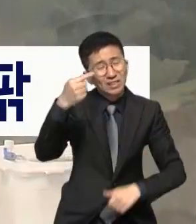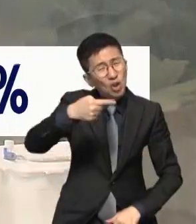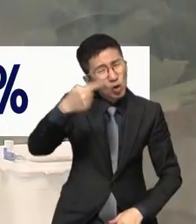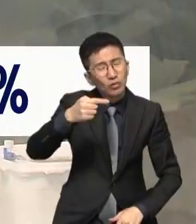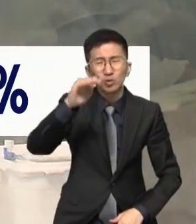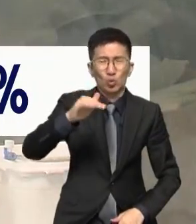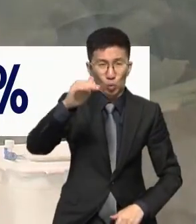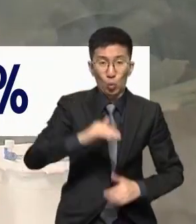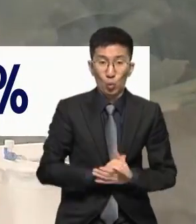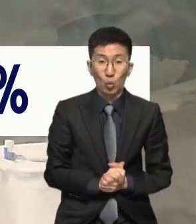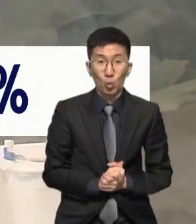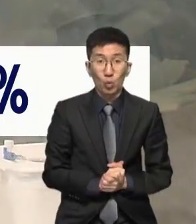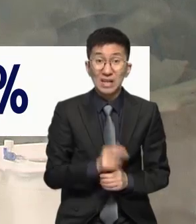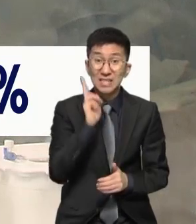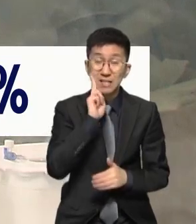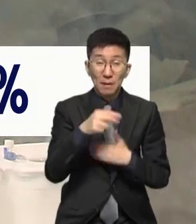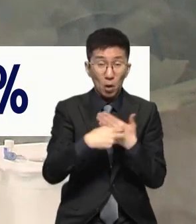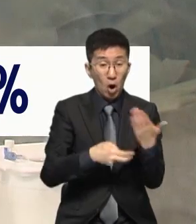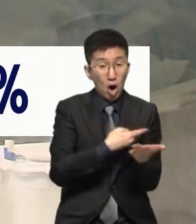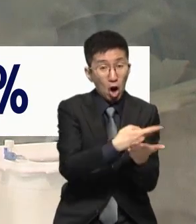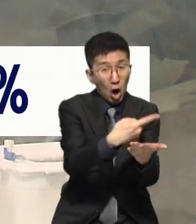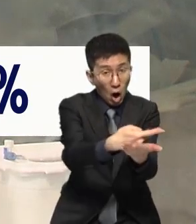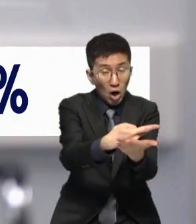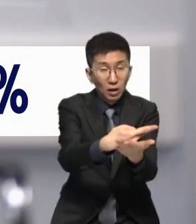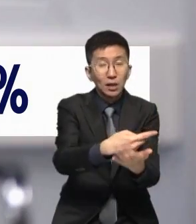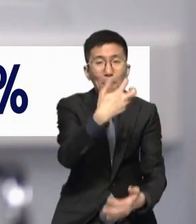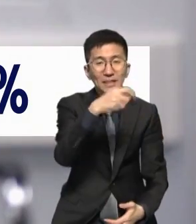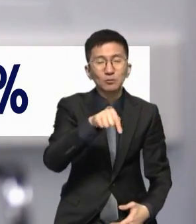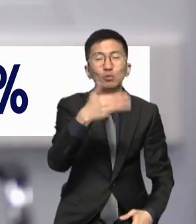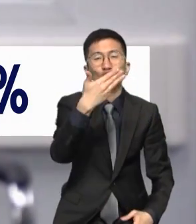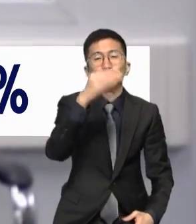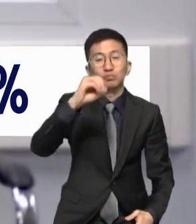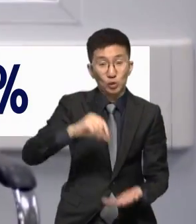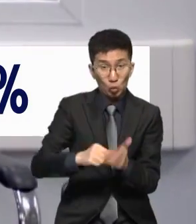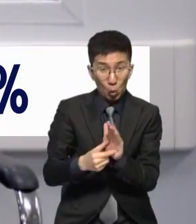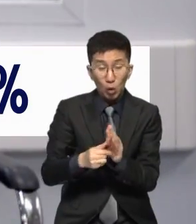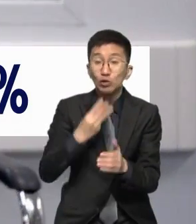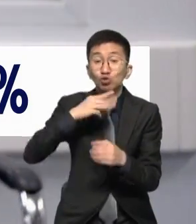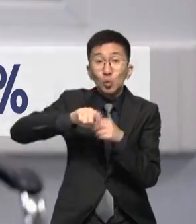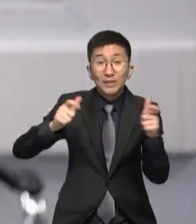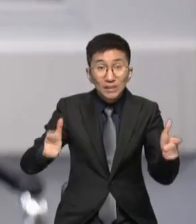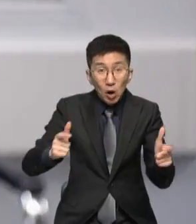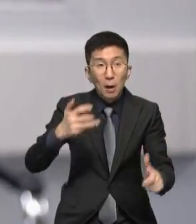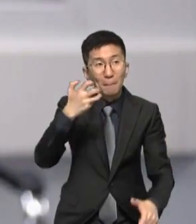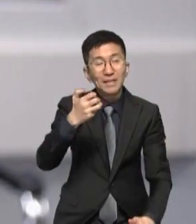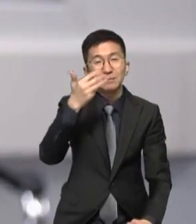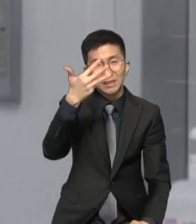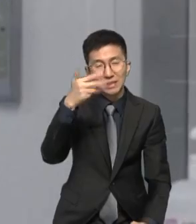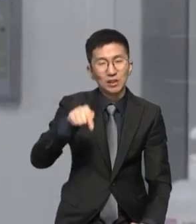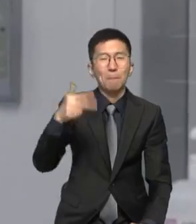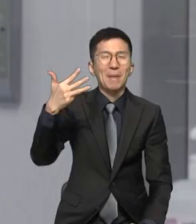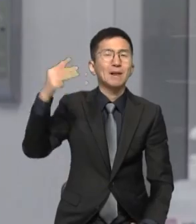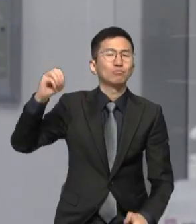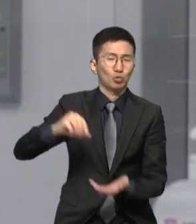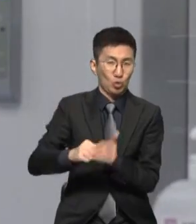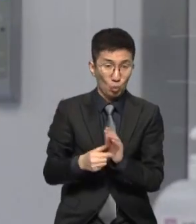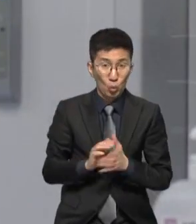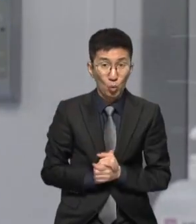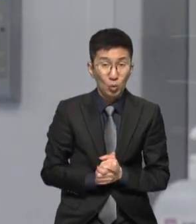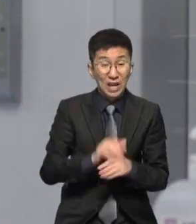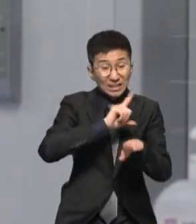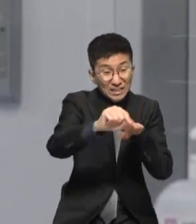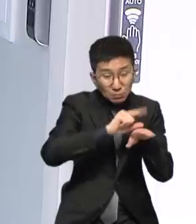코로나19 중증병상 가동률은 80.9%, 수도권은 87.8%까지 높아졌습니다. 문제는 비수도권